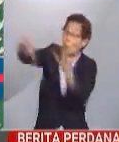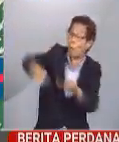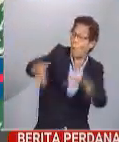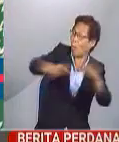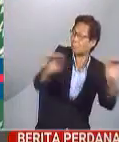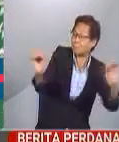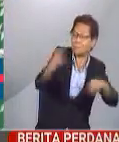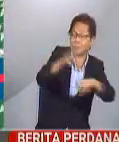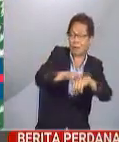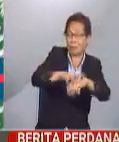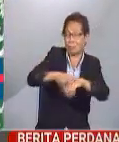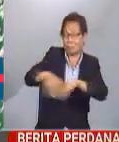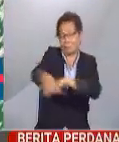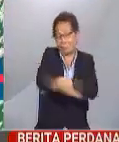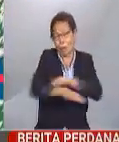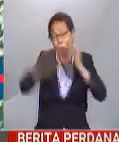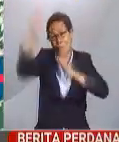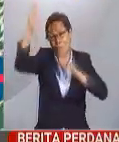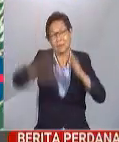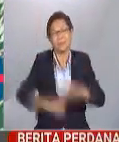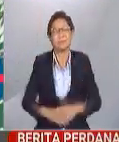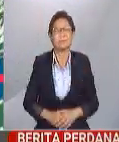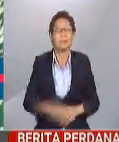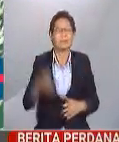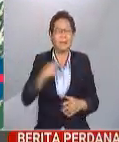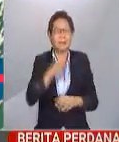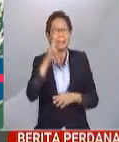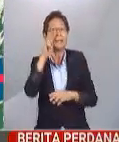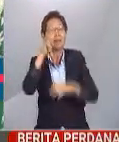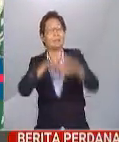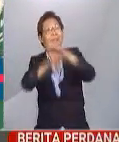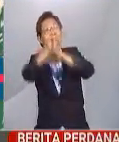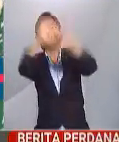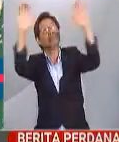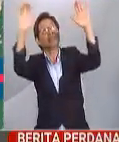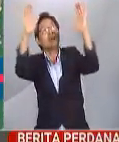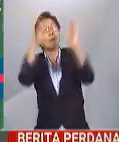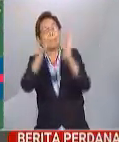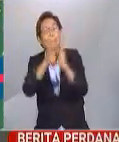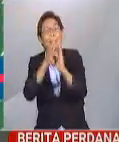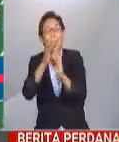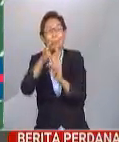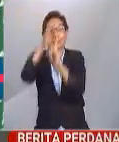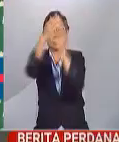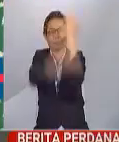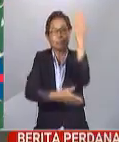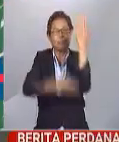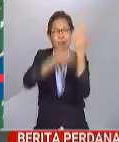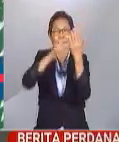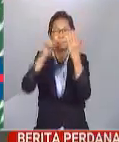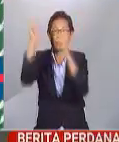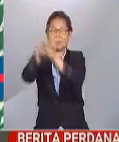mana-mana kawasan perairan di rantau negara kita. Baiklah, sebelum pisah, kita lihat ramalan cuaca bagi bandar-bandar utama di seluruh